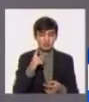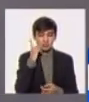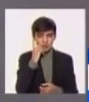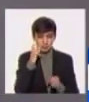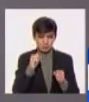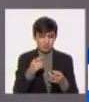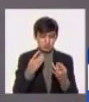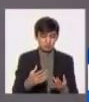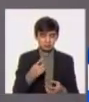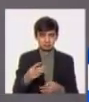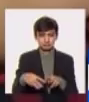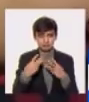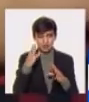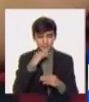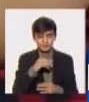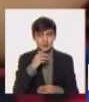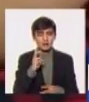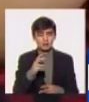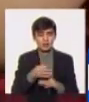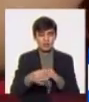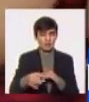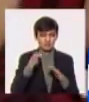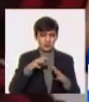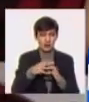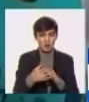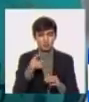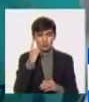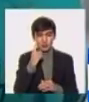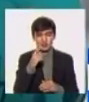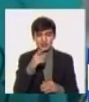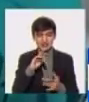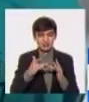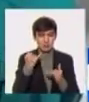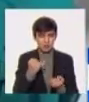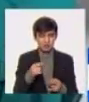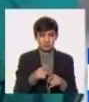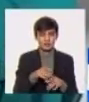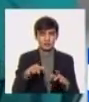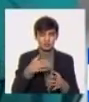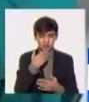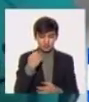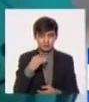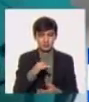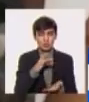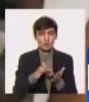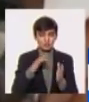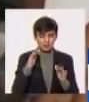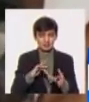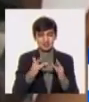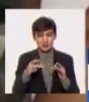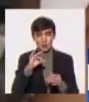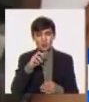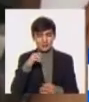обычный телефон. Особенно это важно для отдаленных сел, где нет гаджетов и плохой интернет. Но и в городе не все занятия будут онлайн. Детям